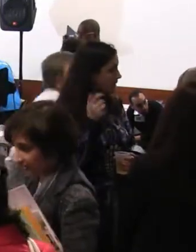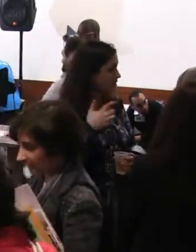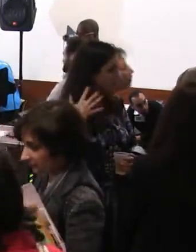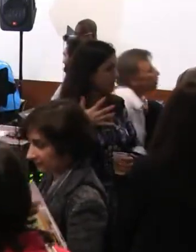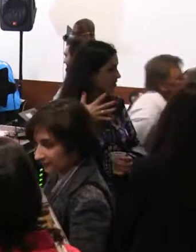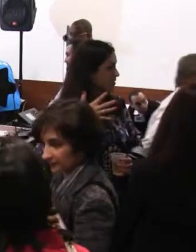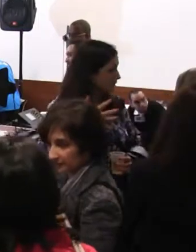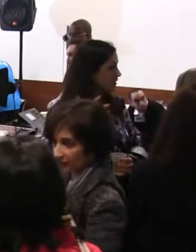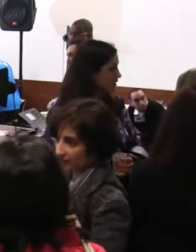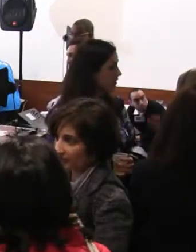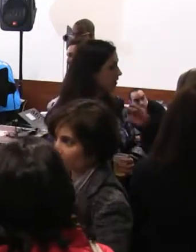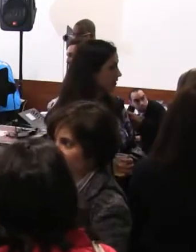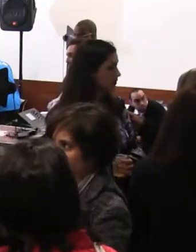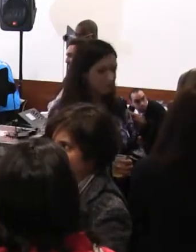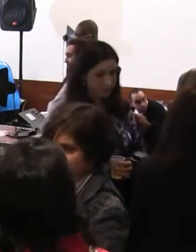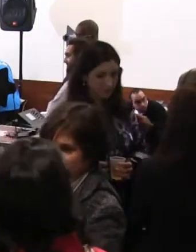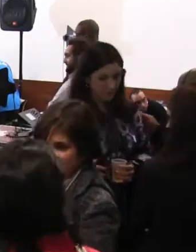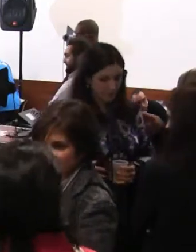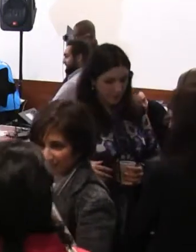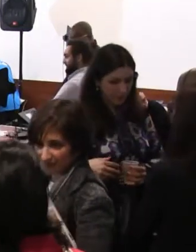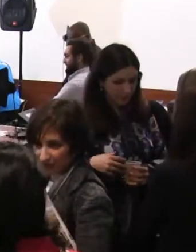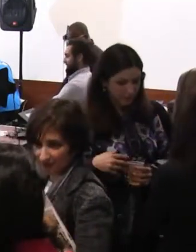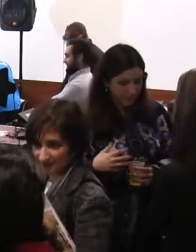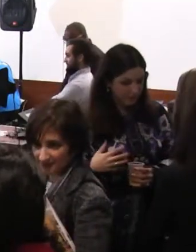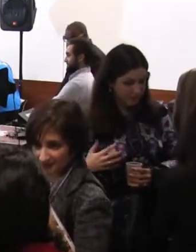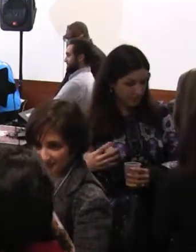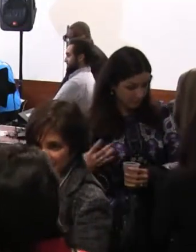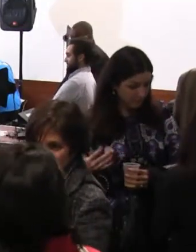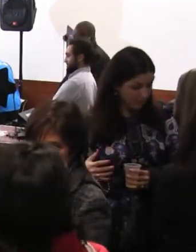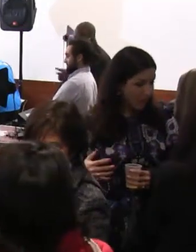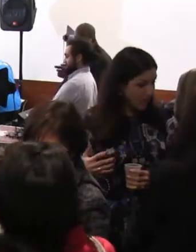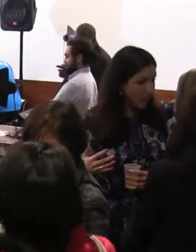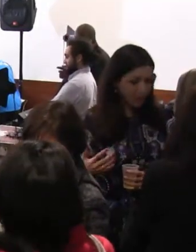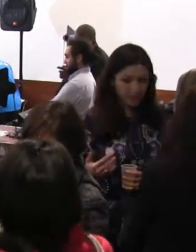Bẹ́ẹ̀ ni rèpo bì ló ń bàṣírí robì.